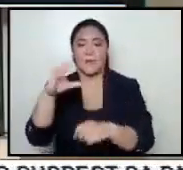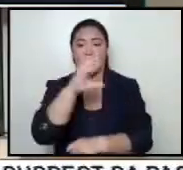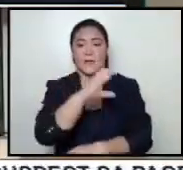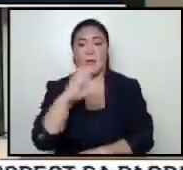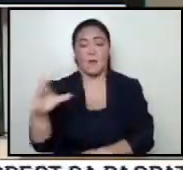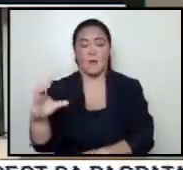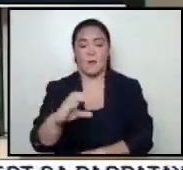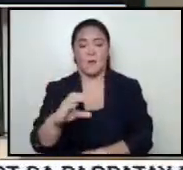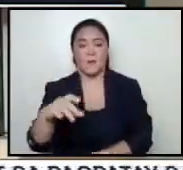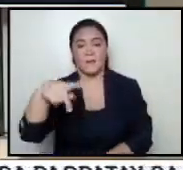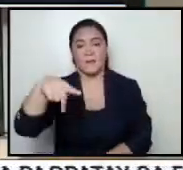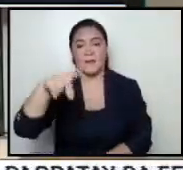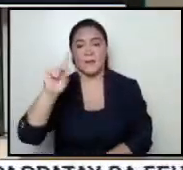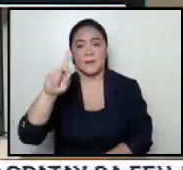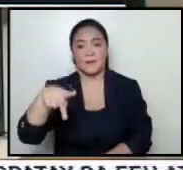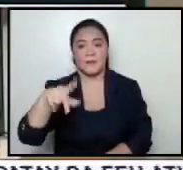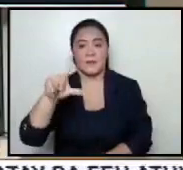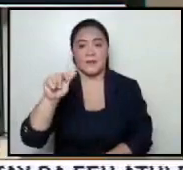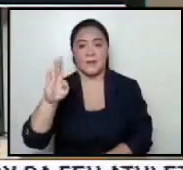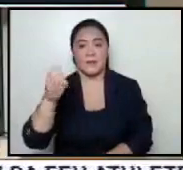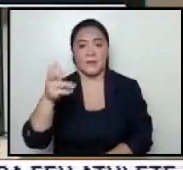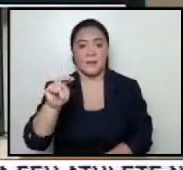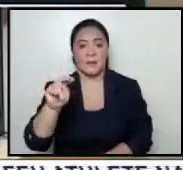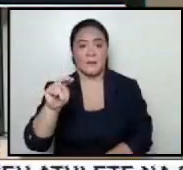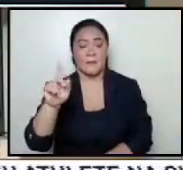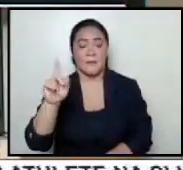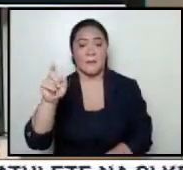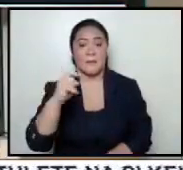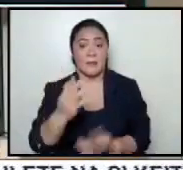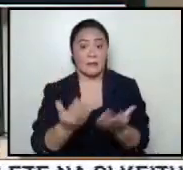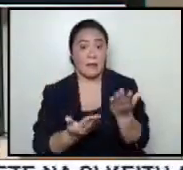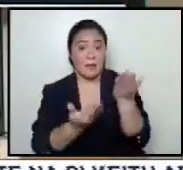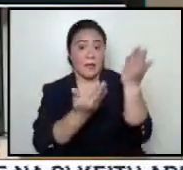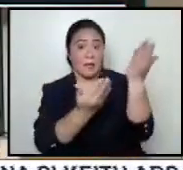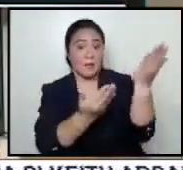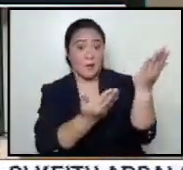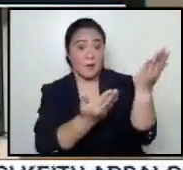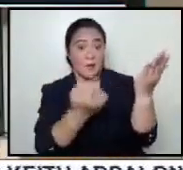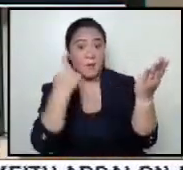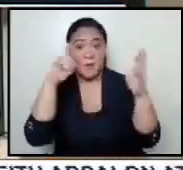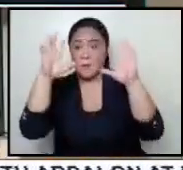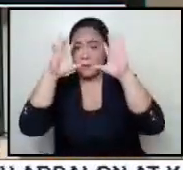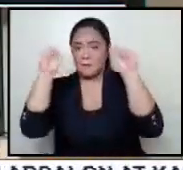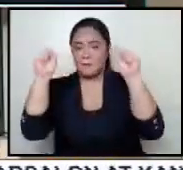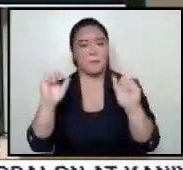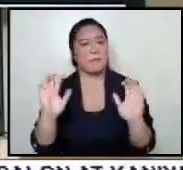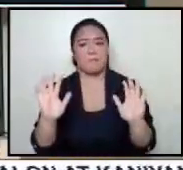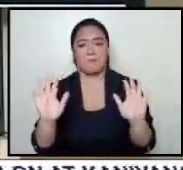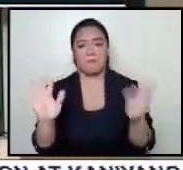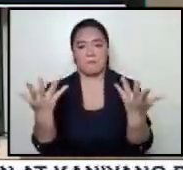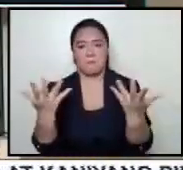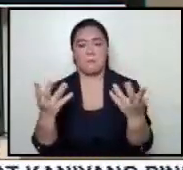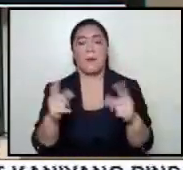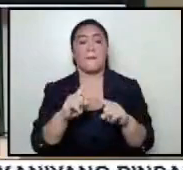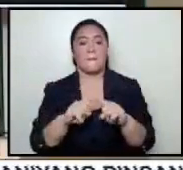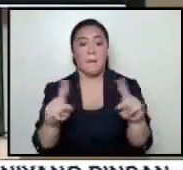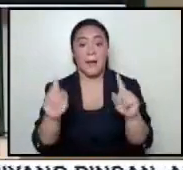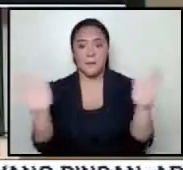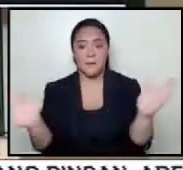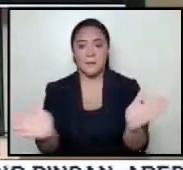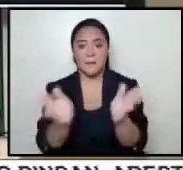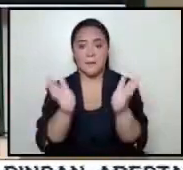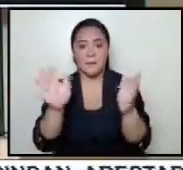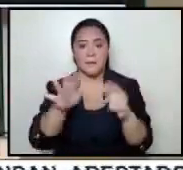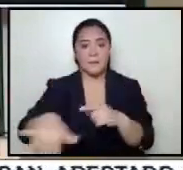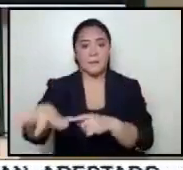binanggit ng Pangulo na wala siyang i-endorsong kandidato sa pagkapresidente. Ngunit tinikayat niyang publiko na iboto ang kanyang